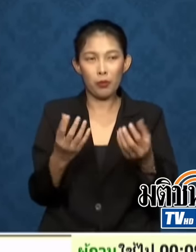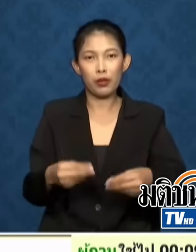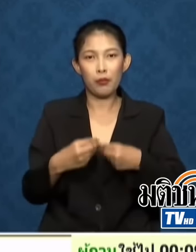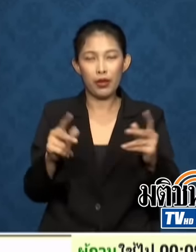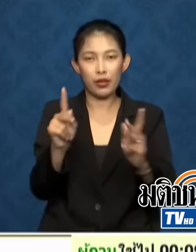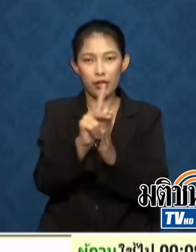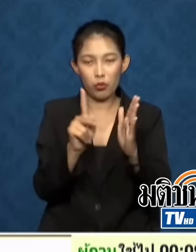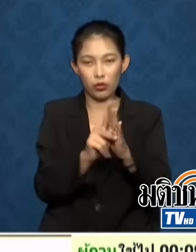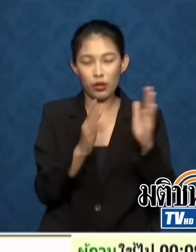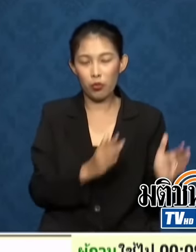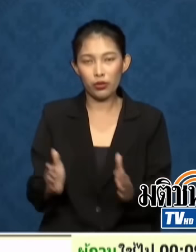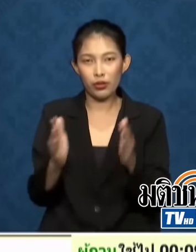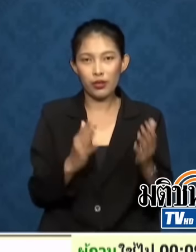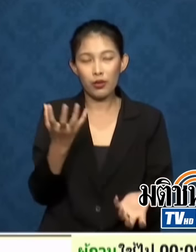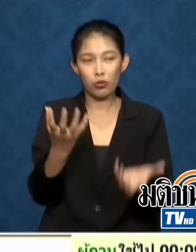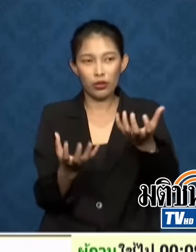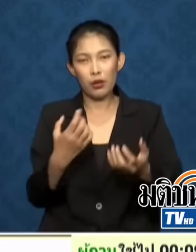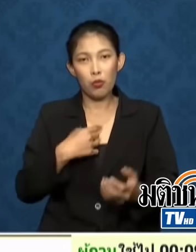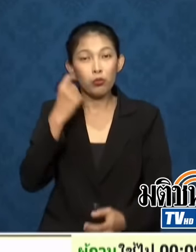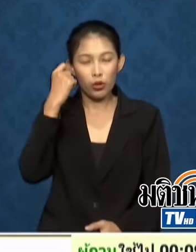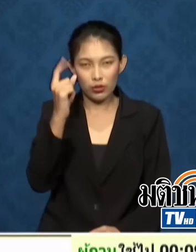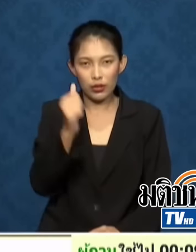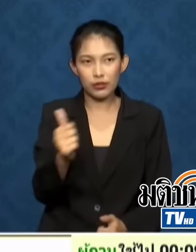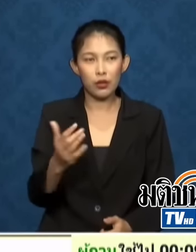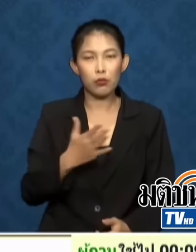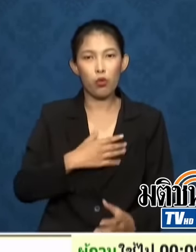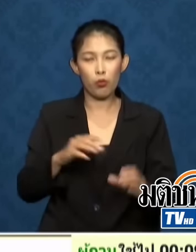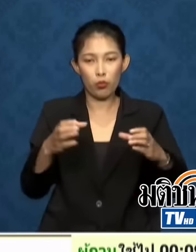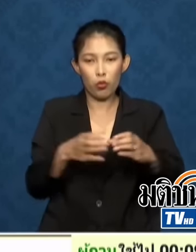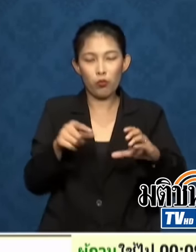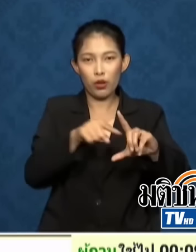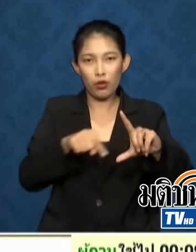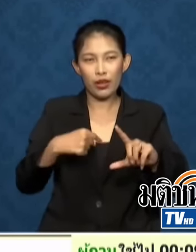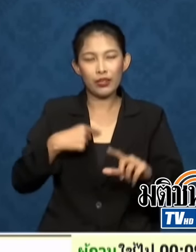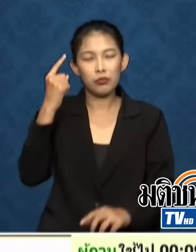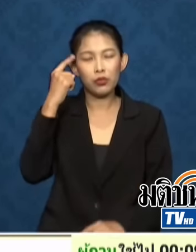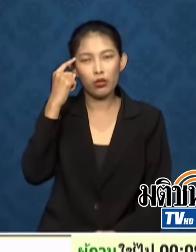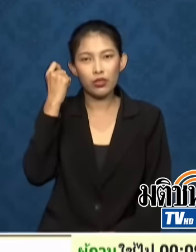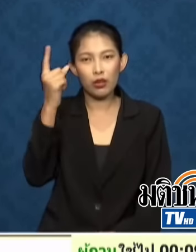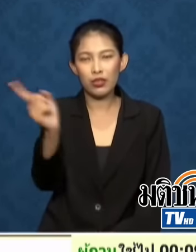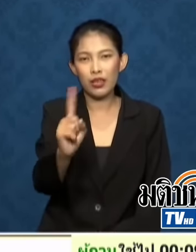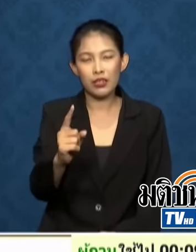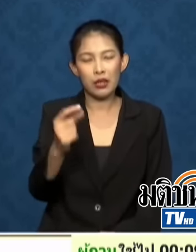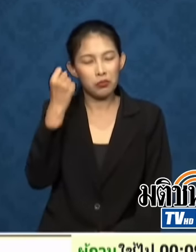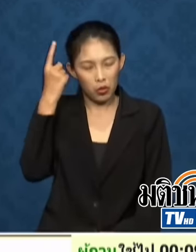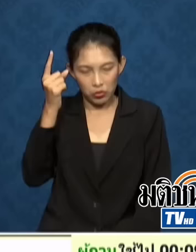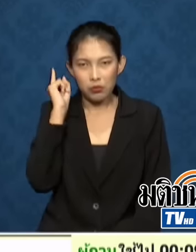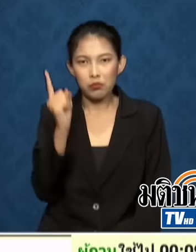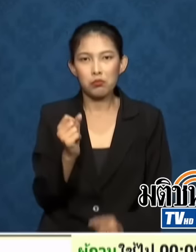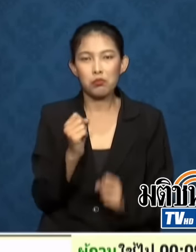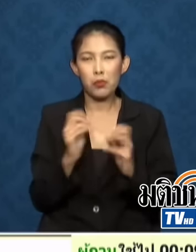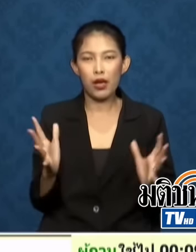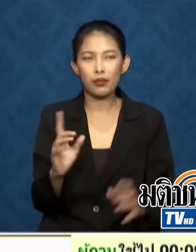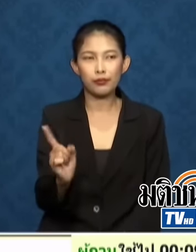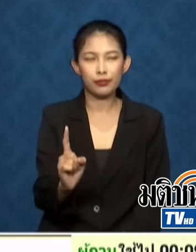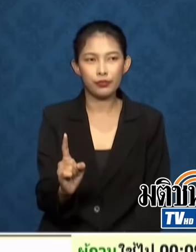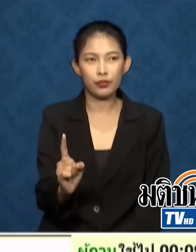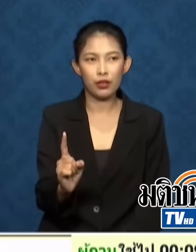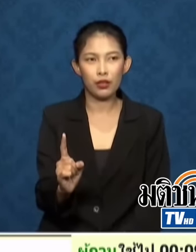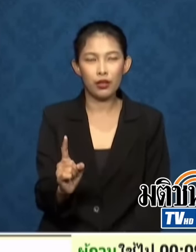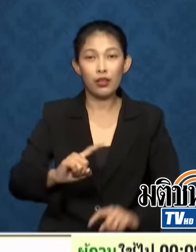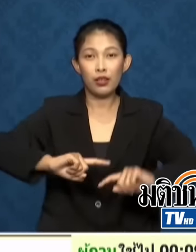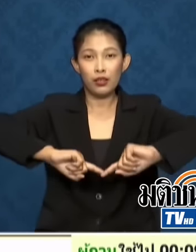านดีและผมเชื่อว่าผมในฐานะพรรคก้าวไกลเป็นหนึ่งในคนที่เข้าใจท่านดีกว่าใครแน่น